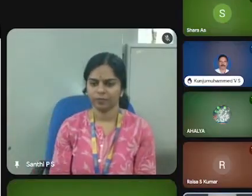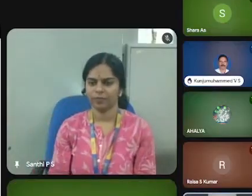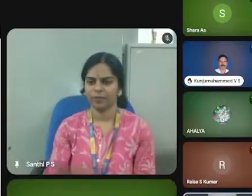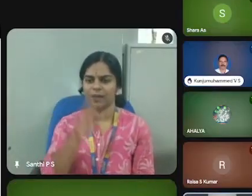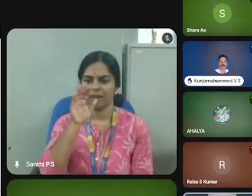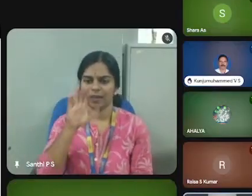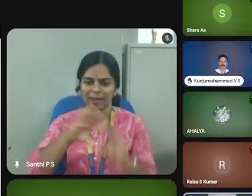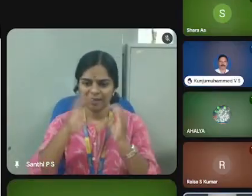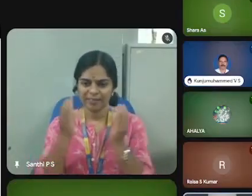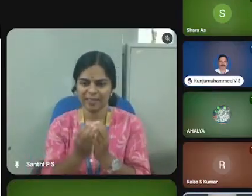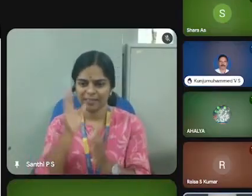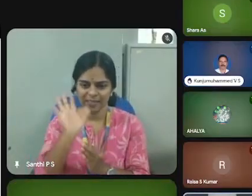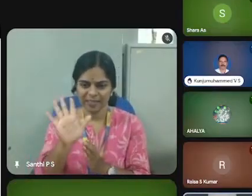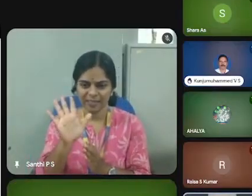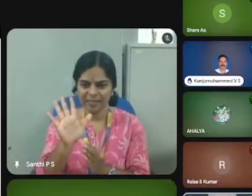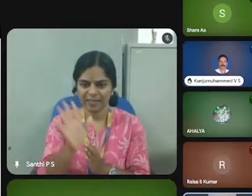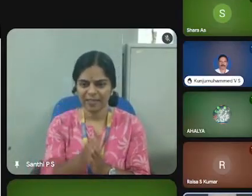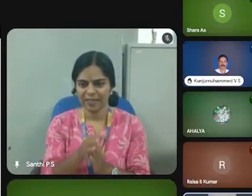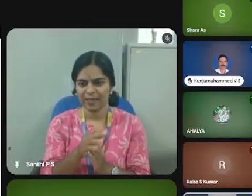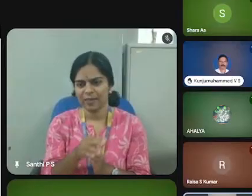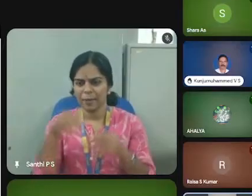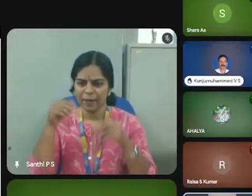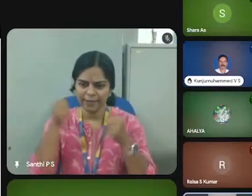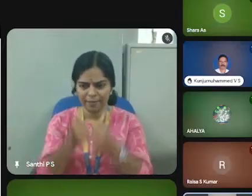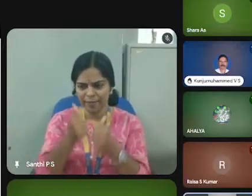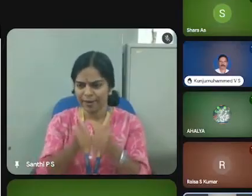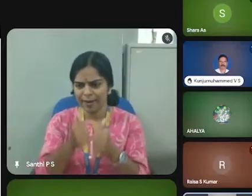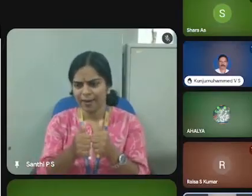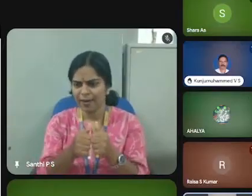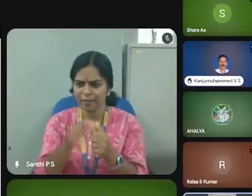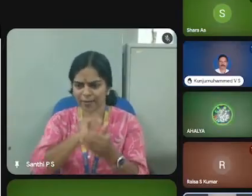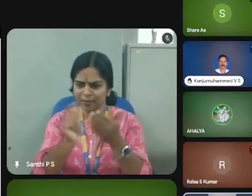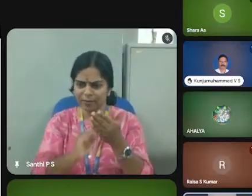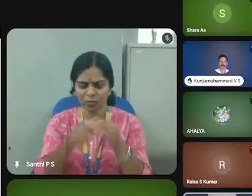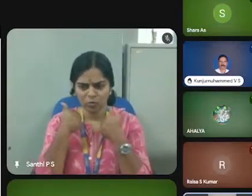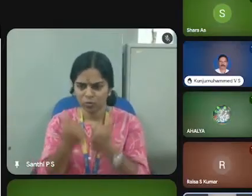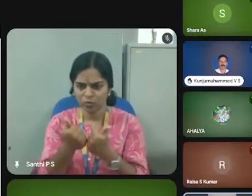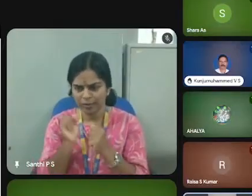5ാം ക്ലാസ്സിലെ കുട്ടി ആൻസർ ഷീറ്റ് എല്ലാം പെർഫെക്റ്റ് ആയിട്ടാണ് എഴുതുന്നതെന്നാണോ മാം പറയുന്നത്? അതെ.